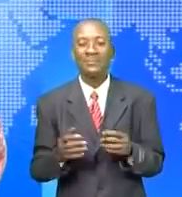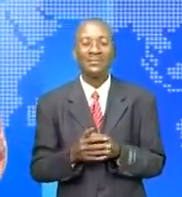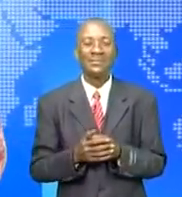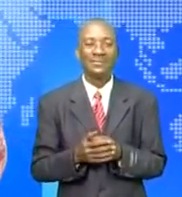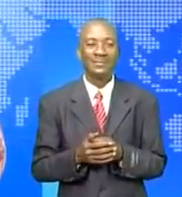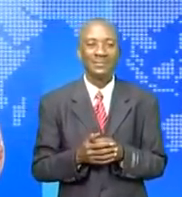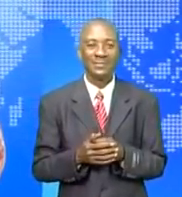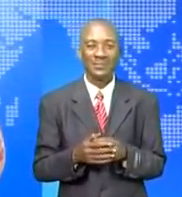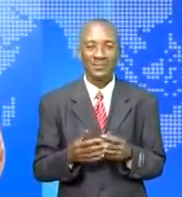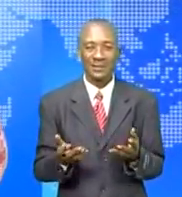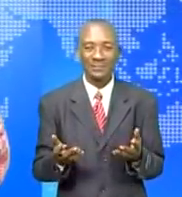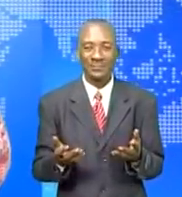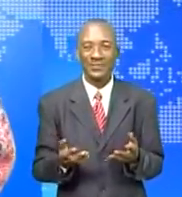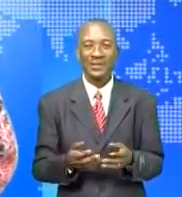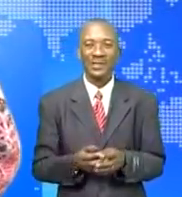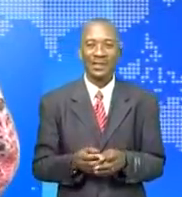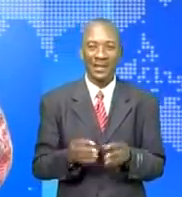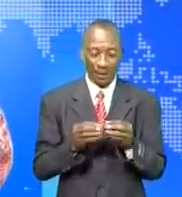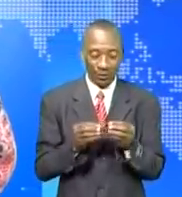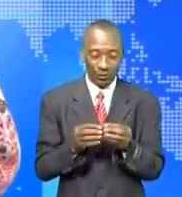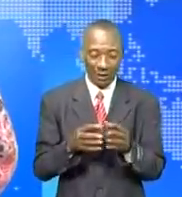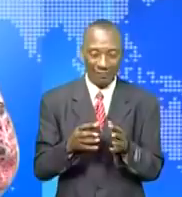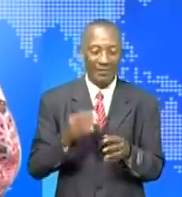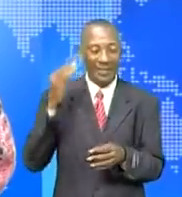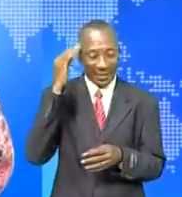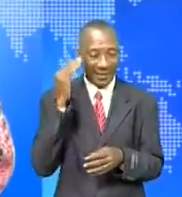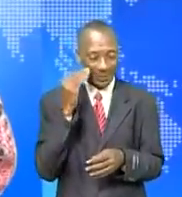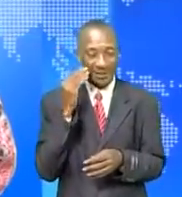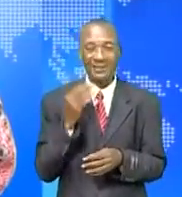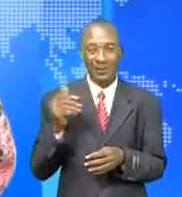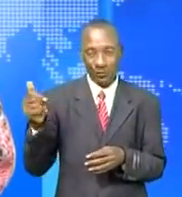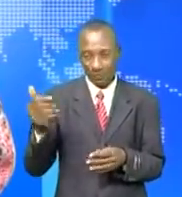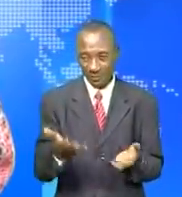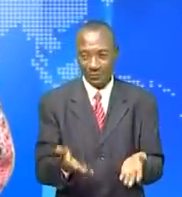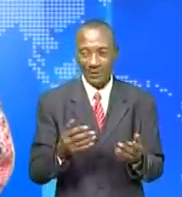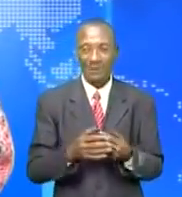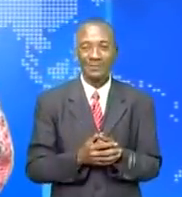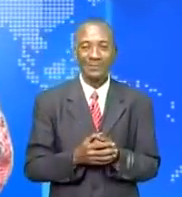La cérémonie a été présidée par le ministre des Finances, nous dit Ricky Nzouzé.